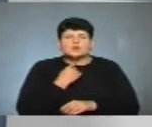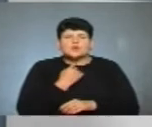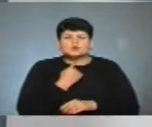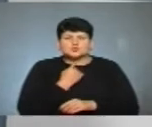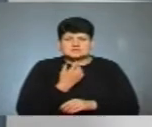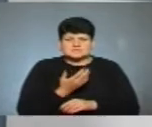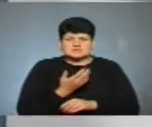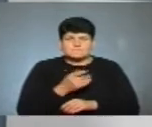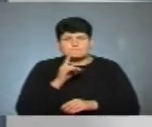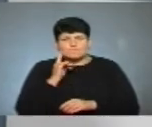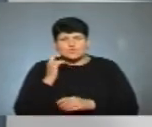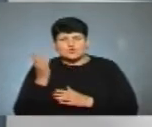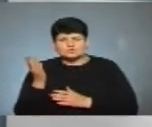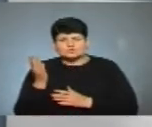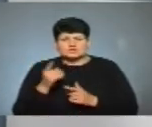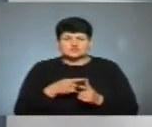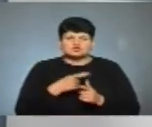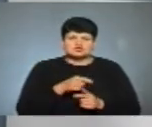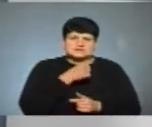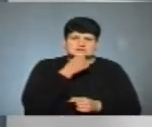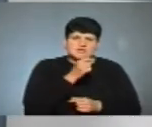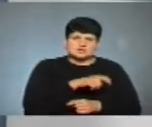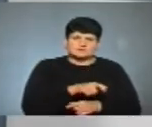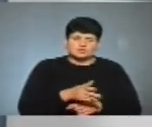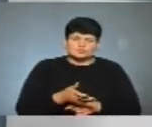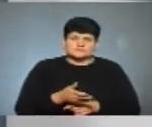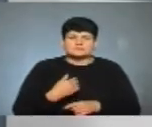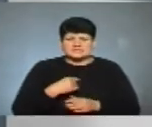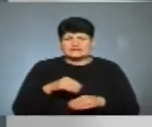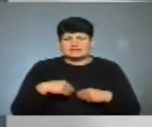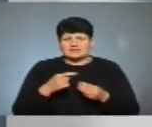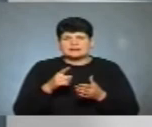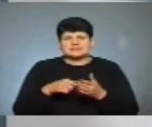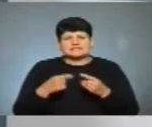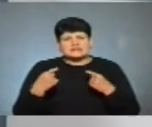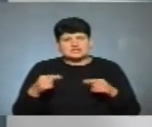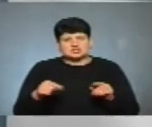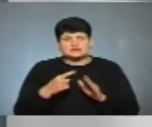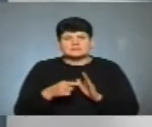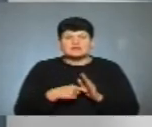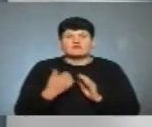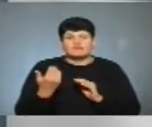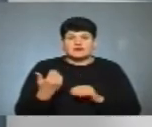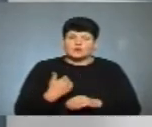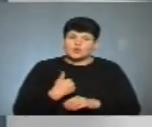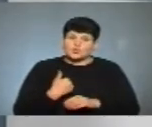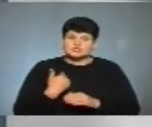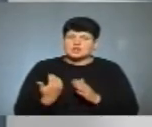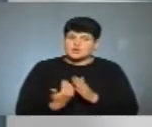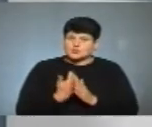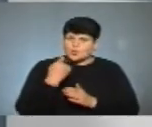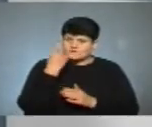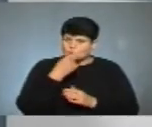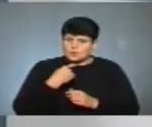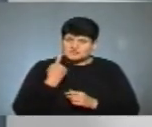голоса, молоді чи старшим людям. Ми задавали інше питання. Ви хочете нові